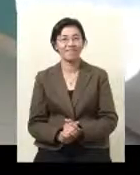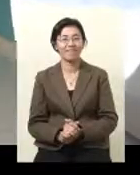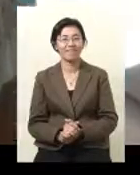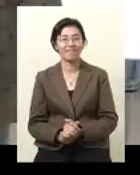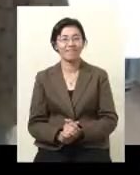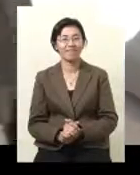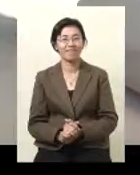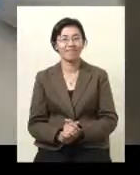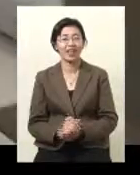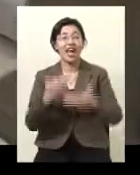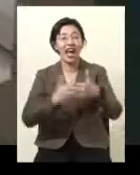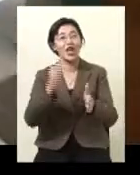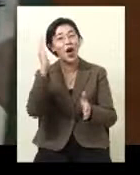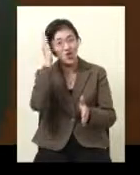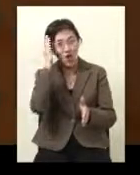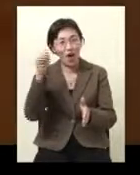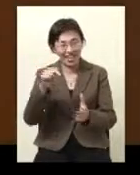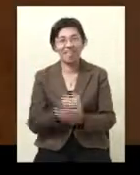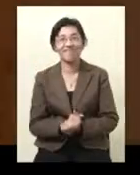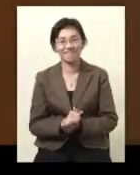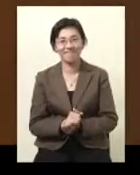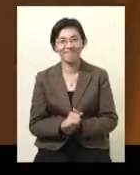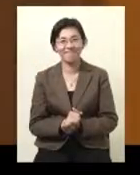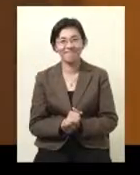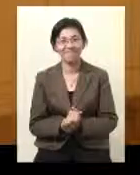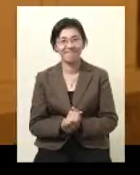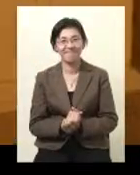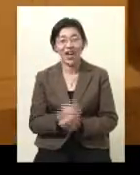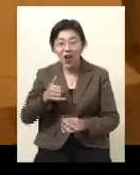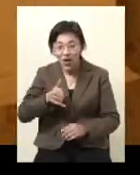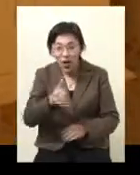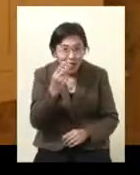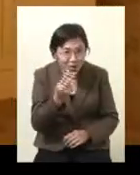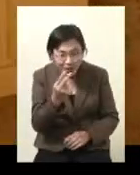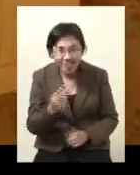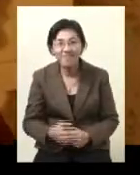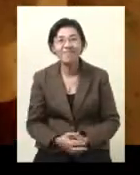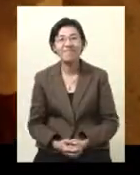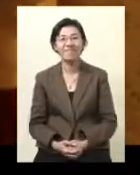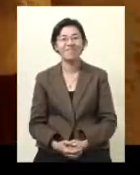นะครับแล้วก็นี่ห้องนอนครับน้องโบลองดูนี่สีเป็นไงบ้างครับ